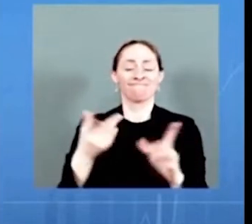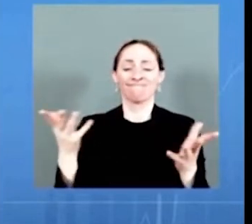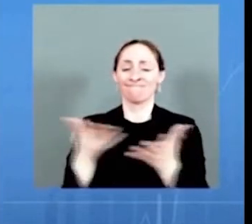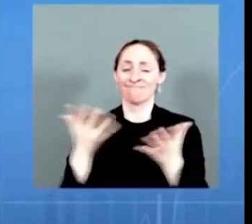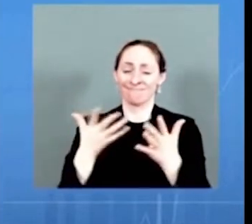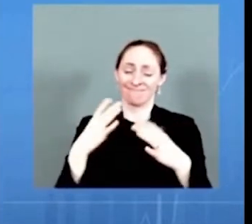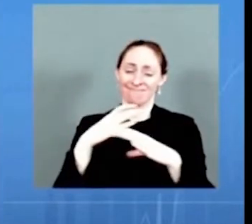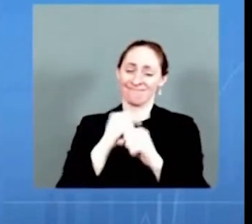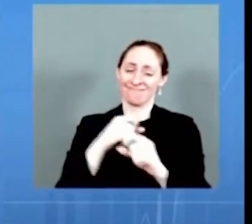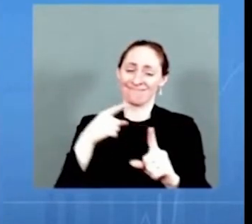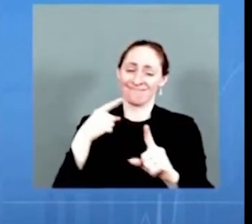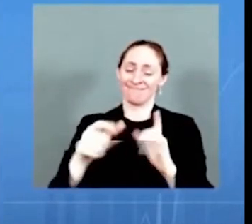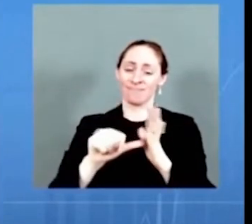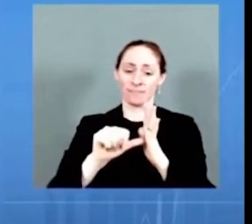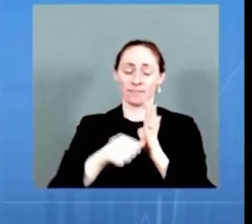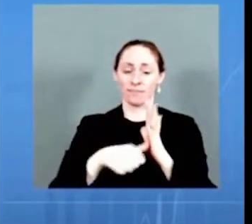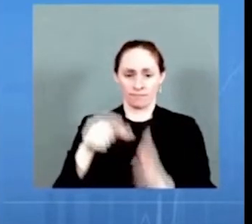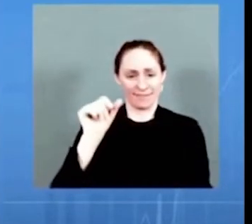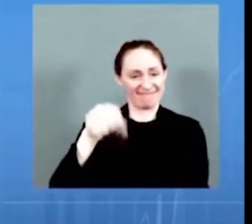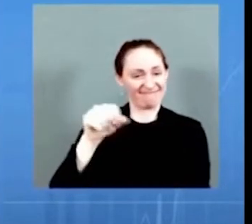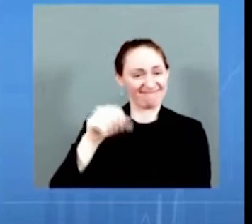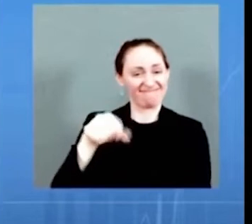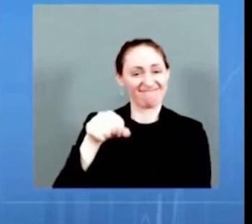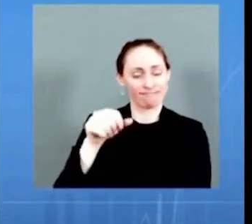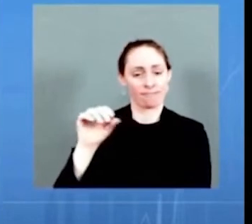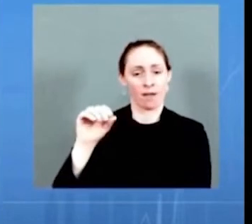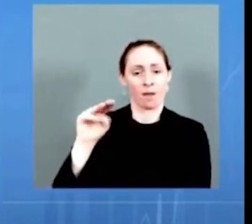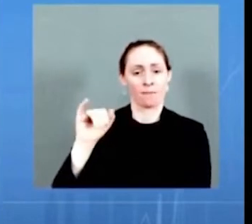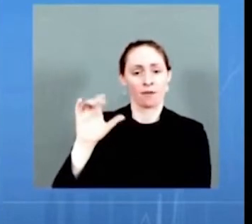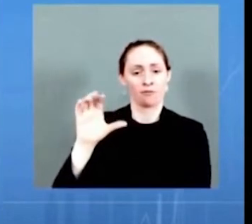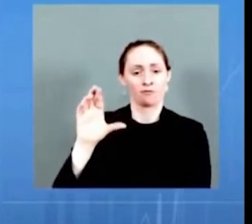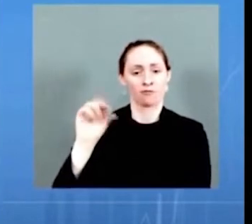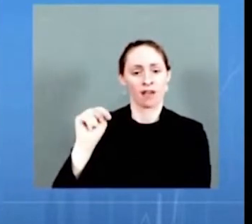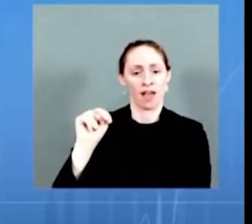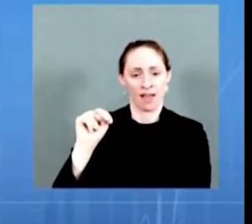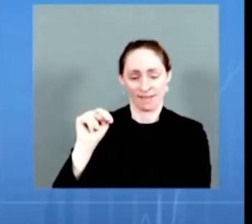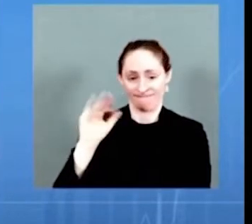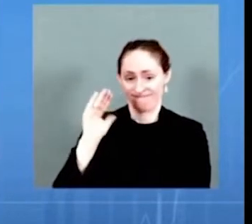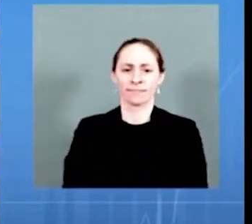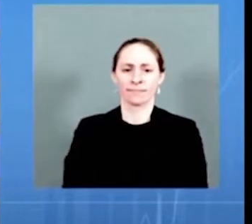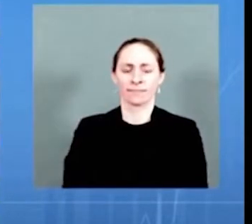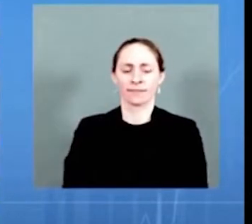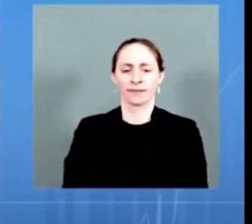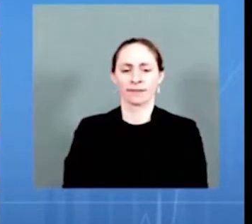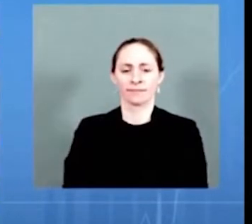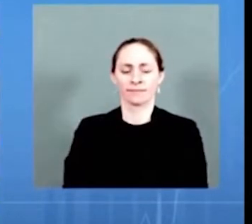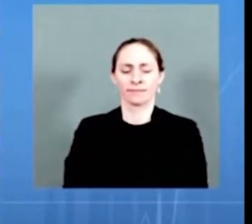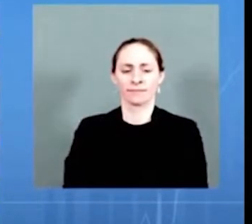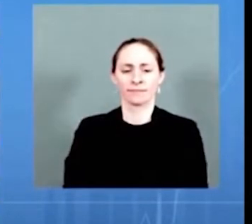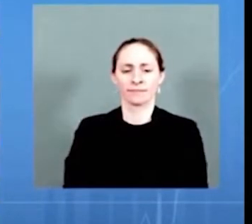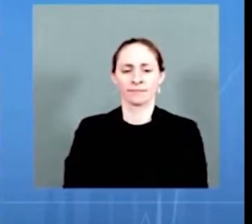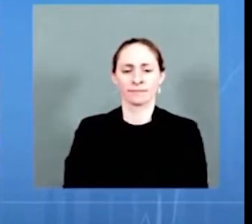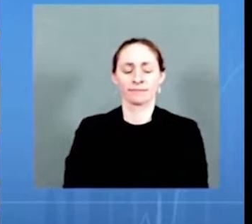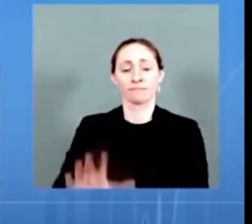些疫苗对 Omicron 的防护锐减，但在一定程度上还是可以防止重症和死亡。 The early